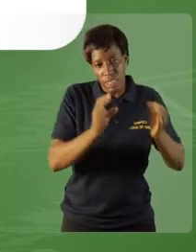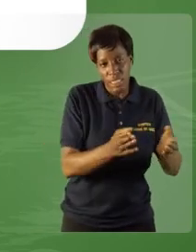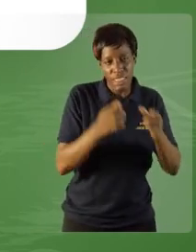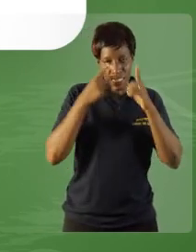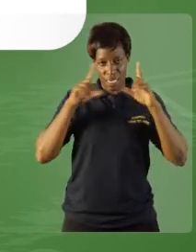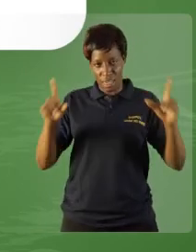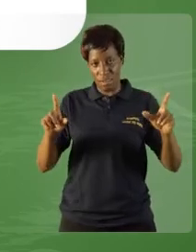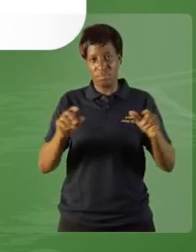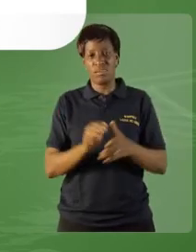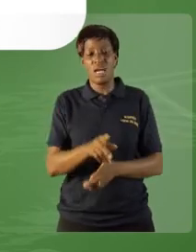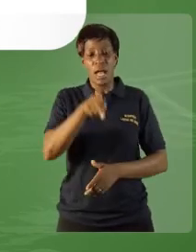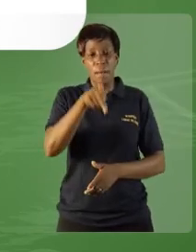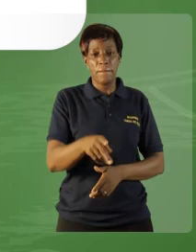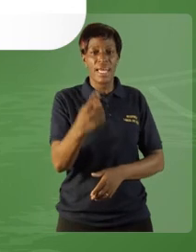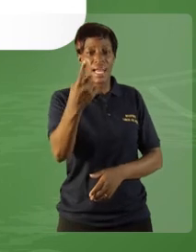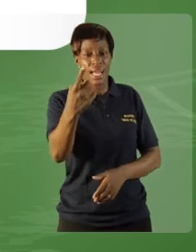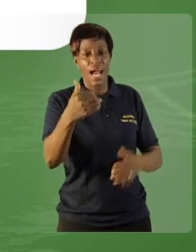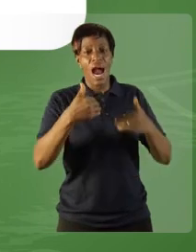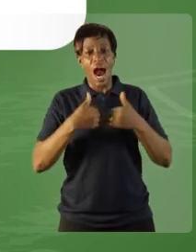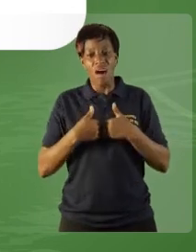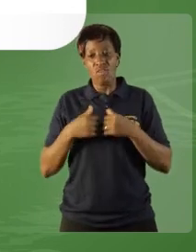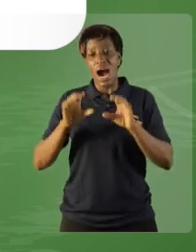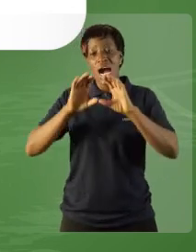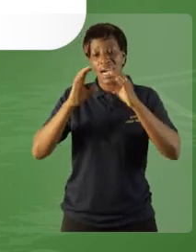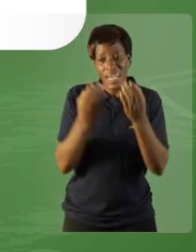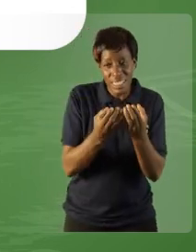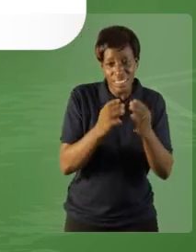P1, nous avons le registre soutenu.